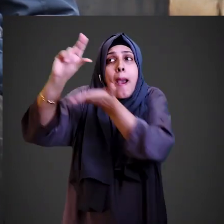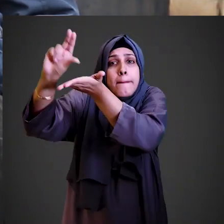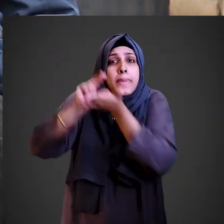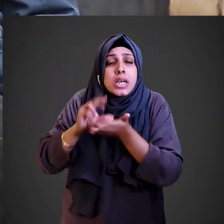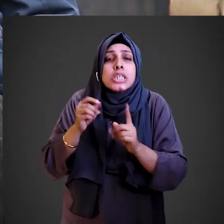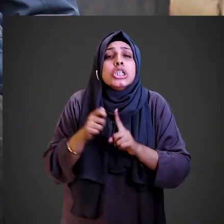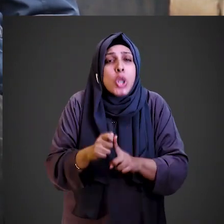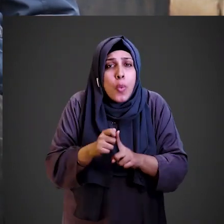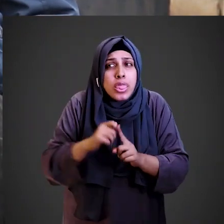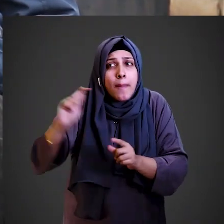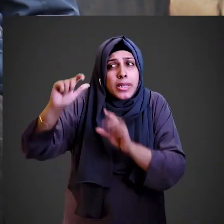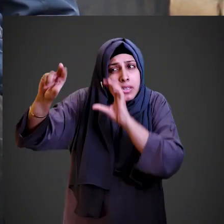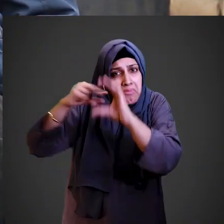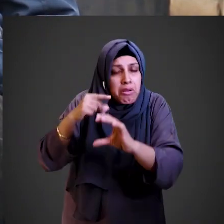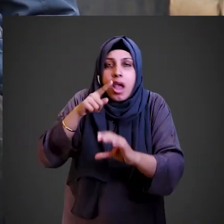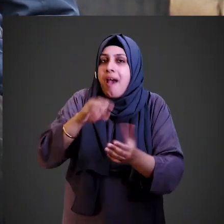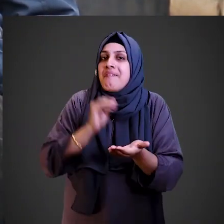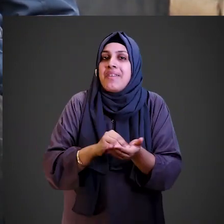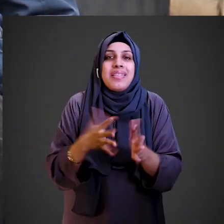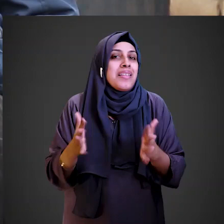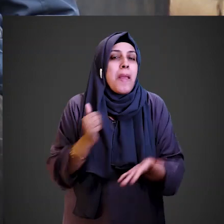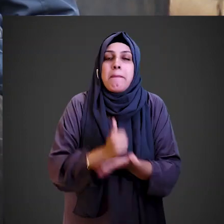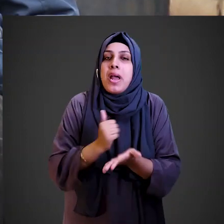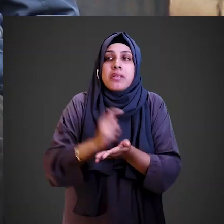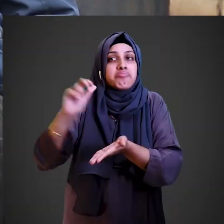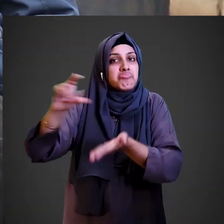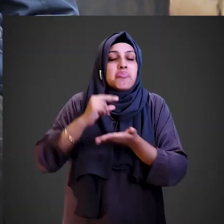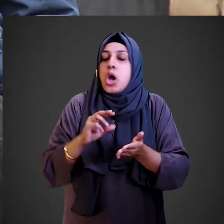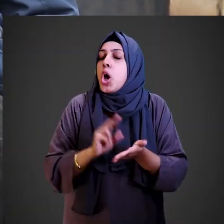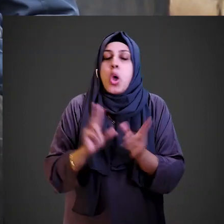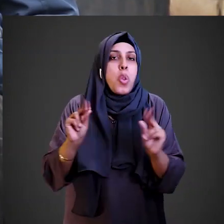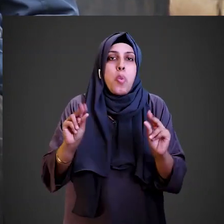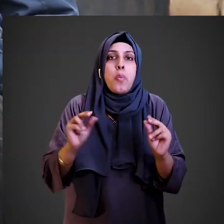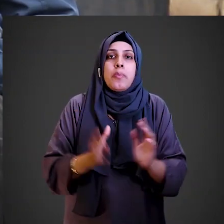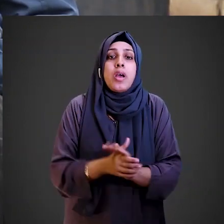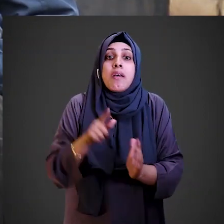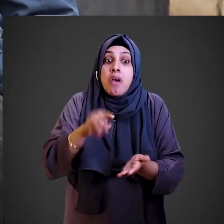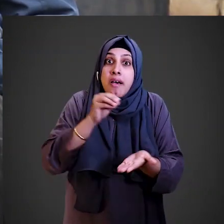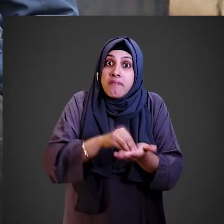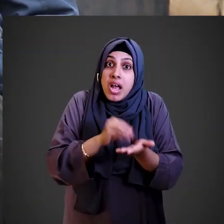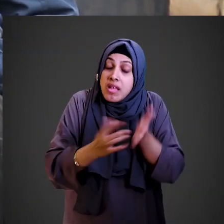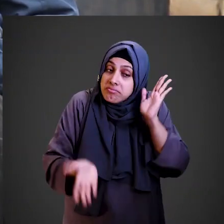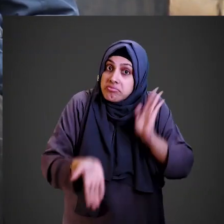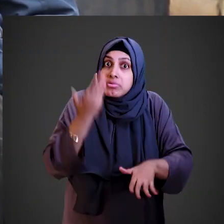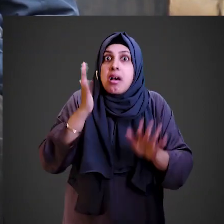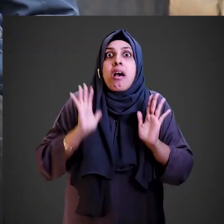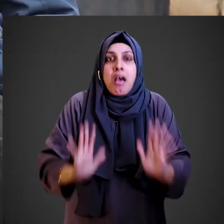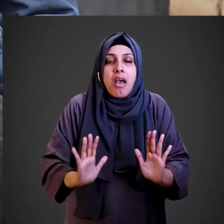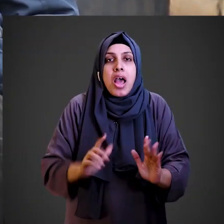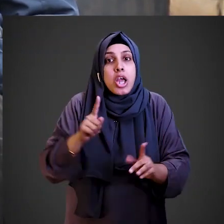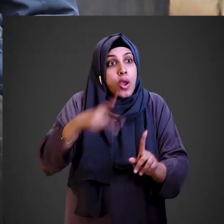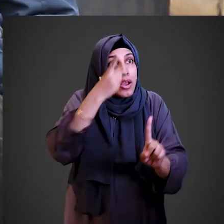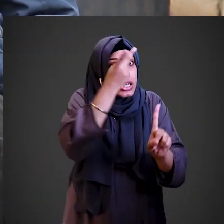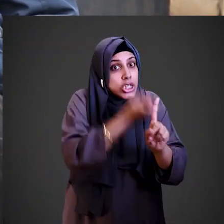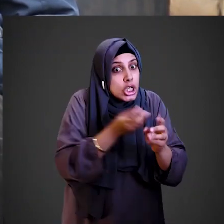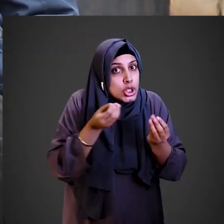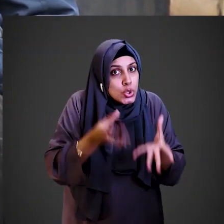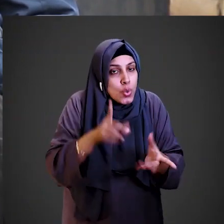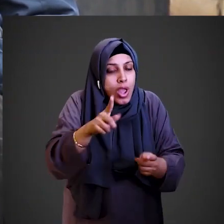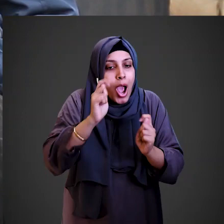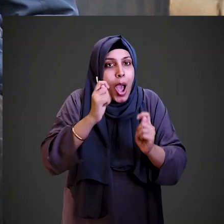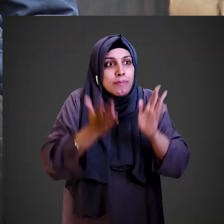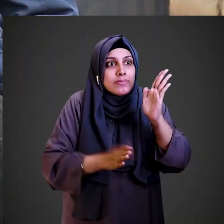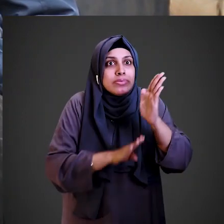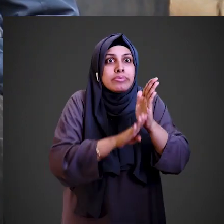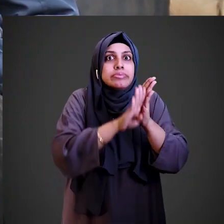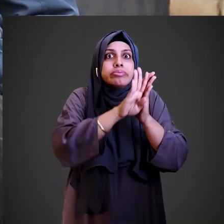لون۔ تو رجسٹریشن ہونا ضروری ہے، اور اس کے فائدے یہی ہیں کہ آبویسلی آپ گرو کر سکتے